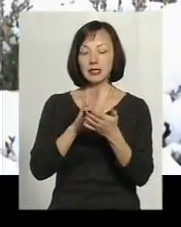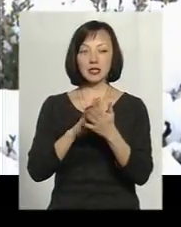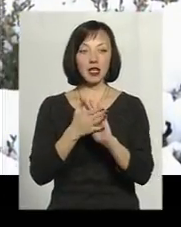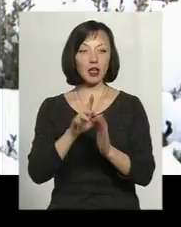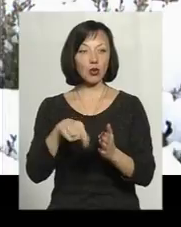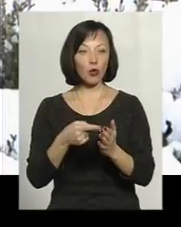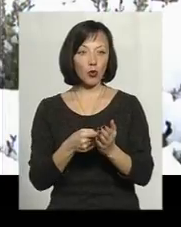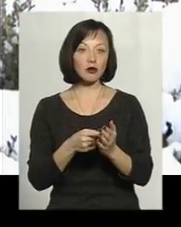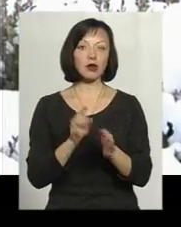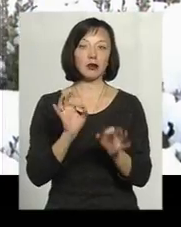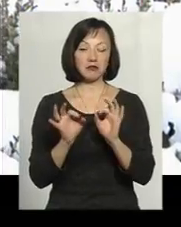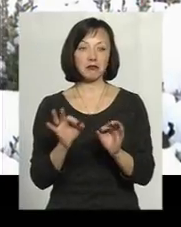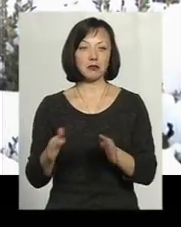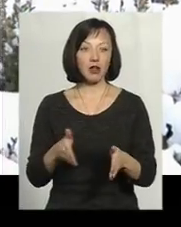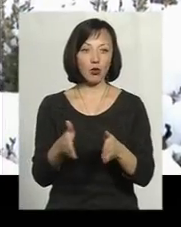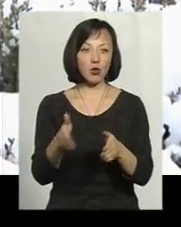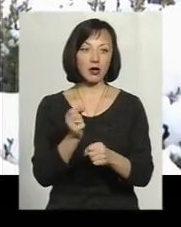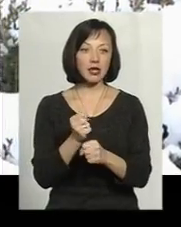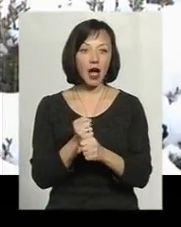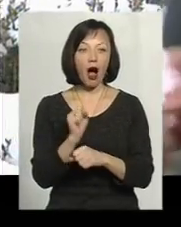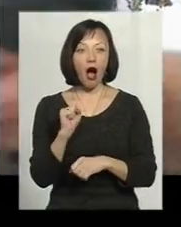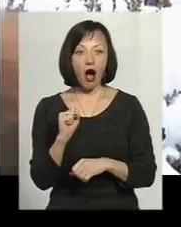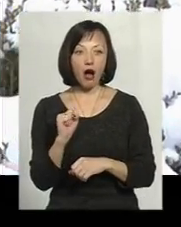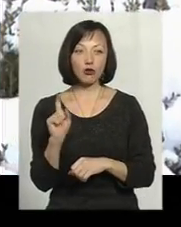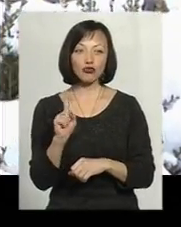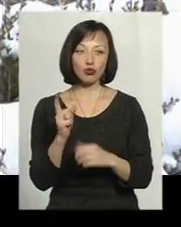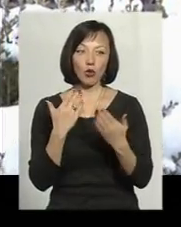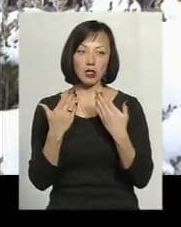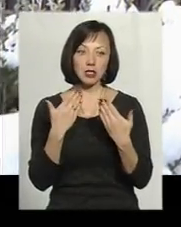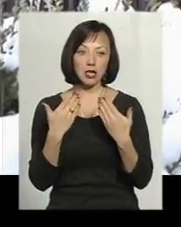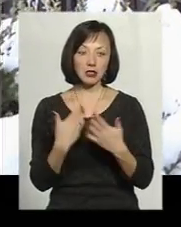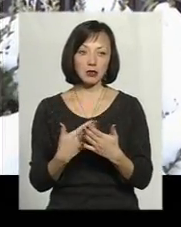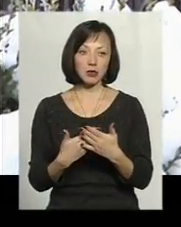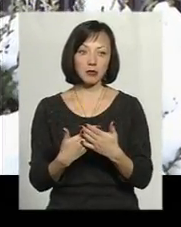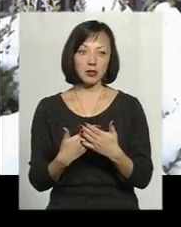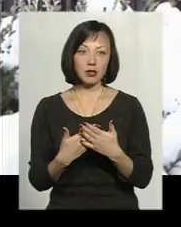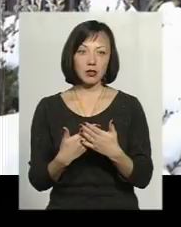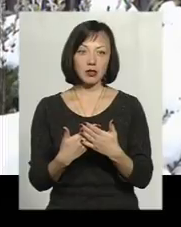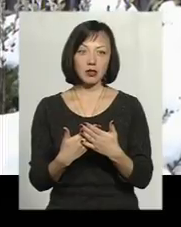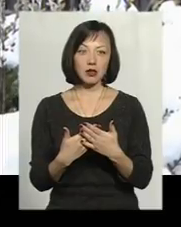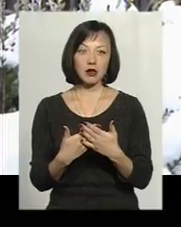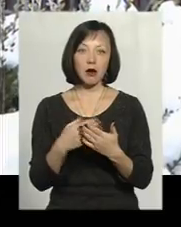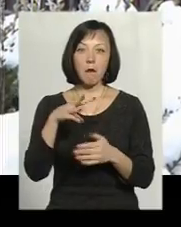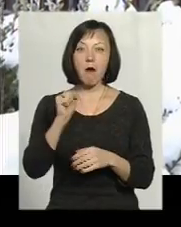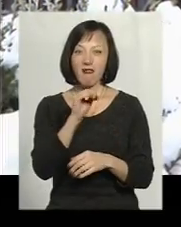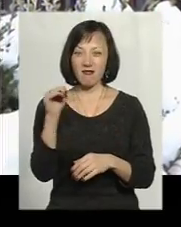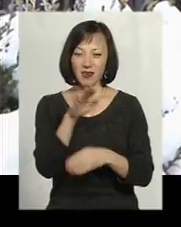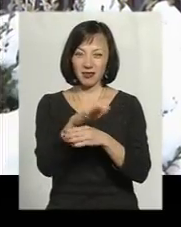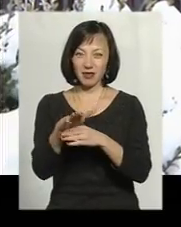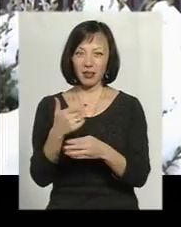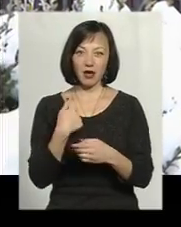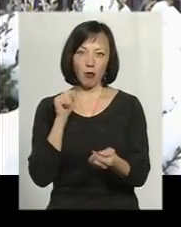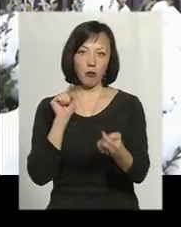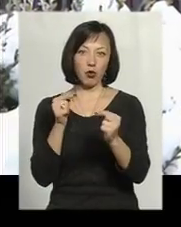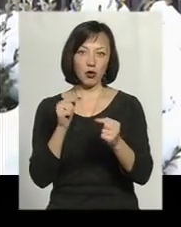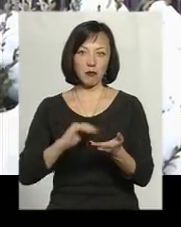города, более-менее дороги делают. Что касается, вот, например, малых архитектурных форм, то я здесь